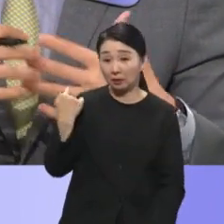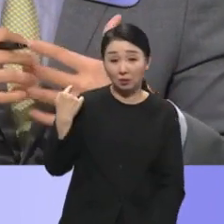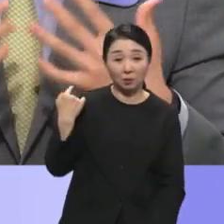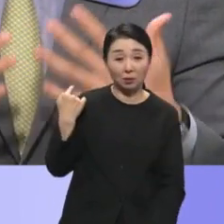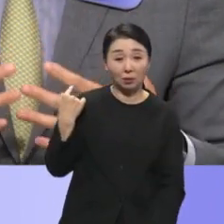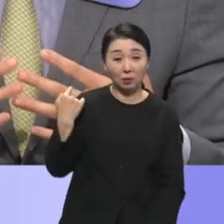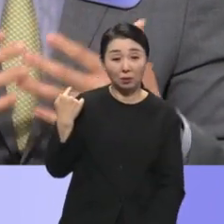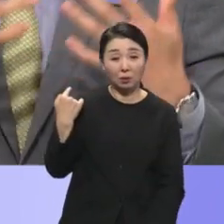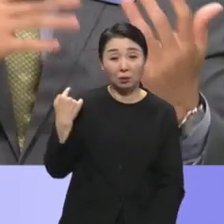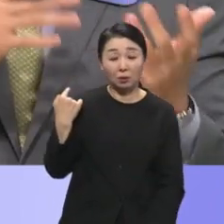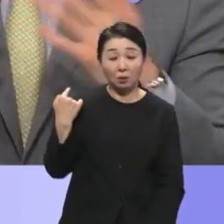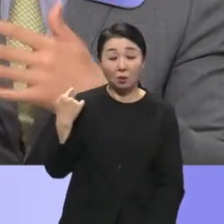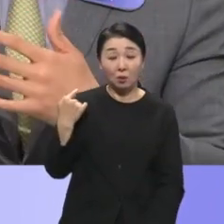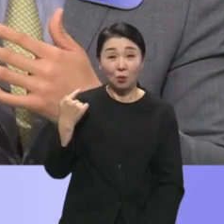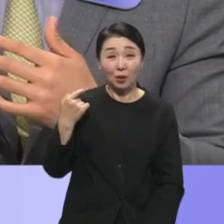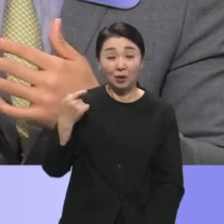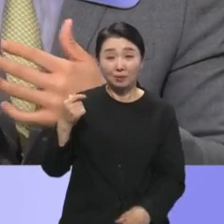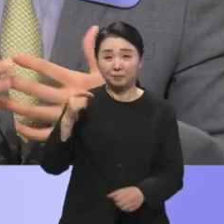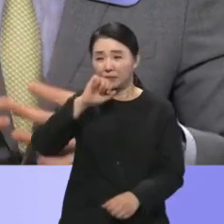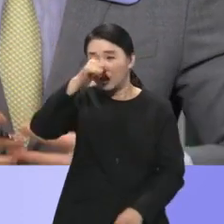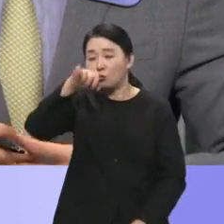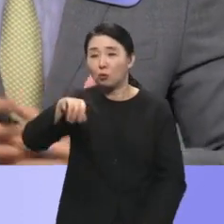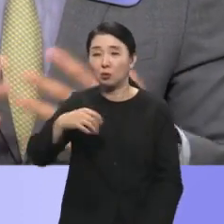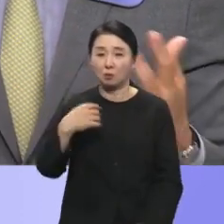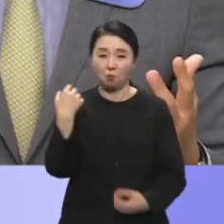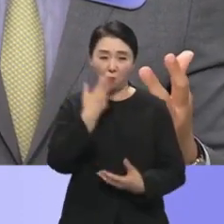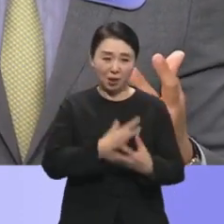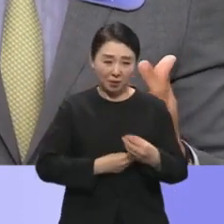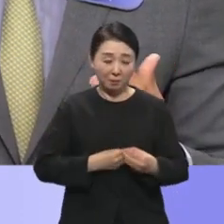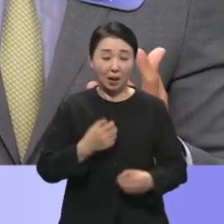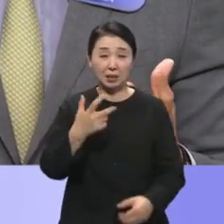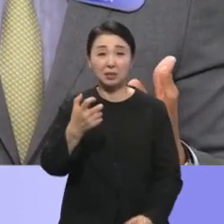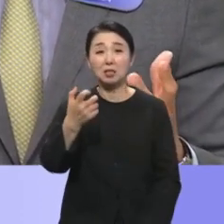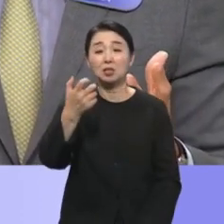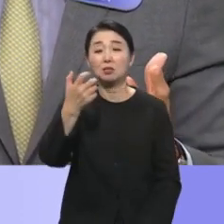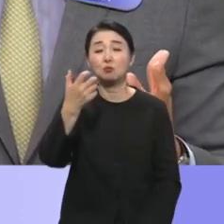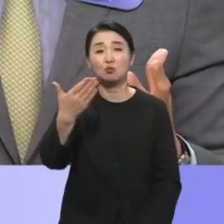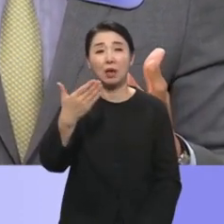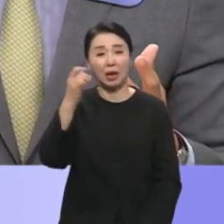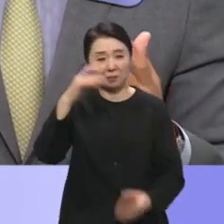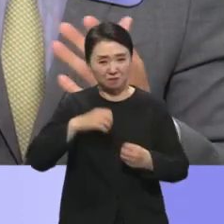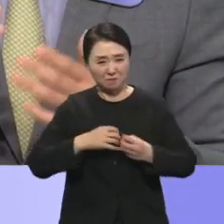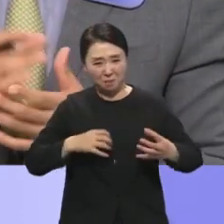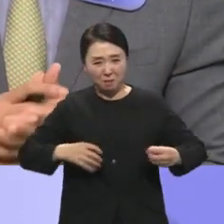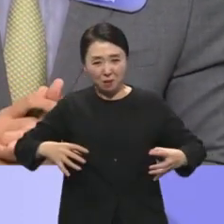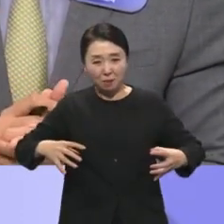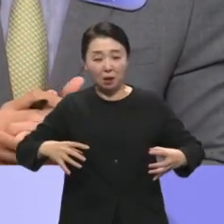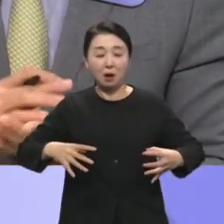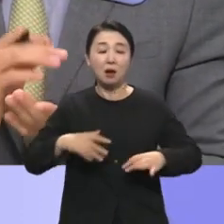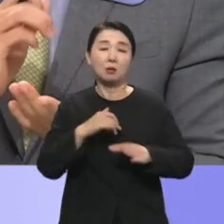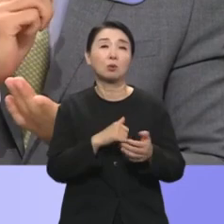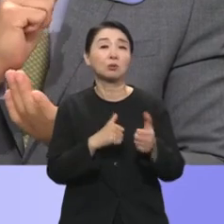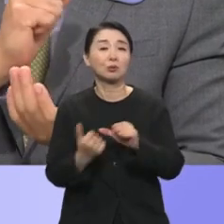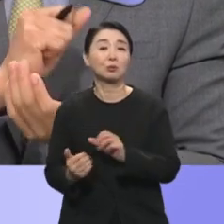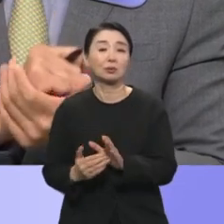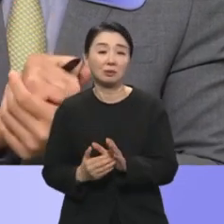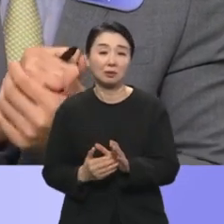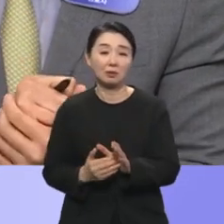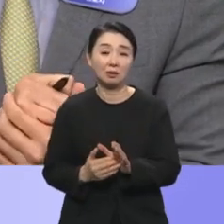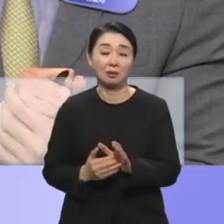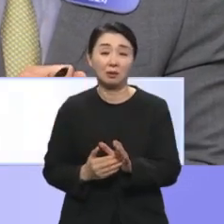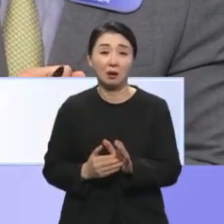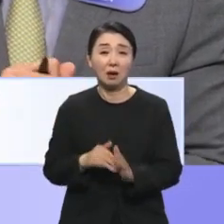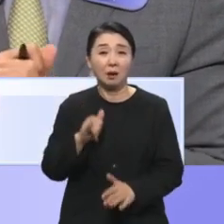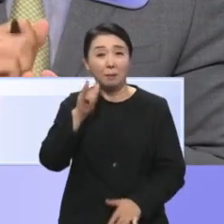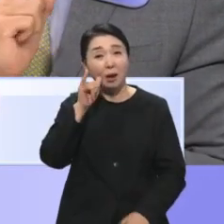이제 79 개를 태국에서 이제 들여오다가 몸 안에서 터져서 사망한 사례도 있었습니다 근데 이런 경우에 뭔가 이제 마약인 이제